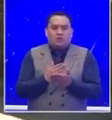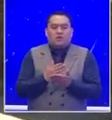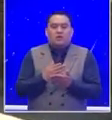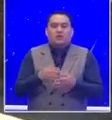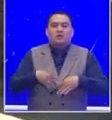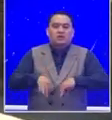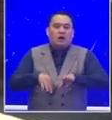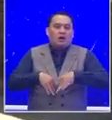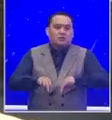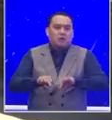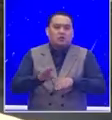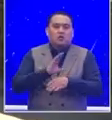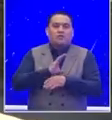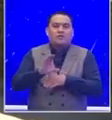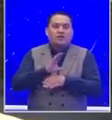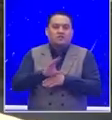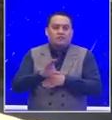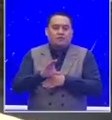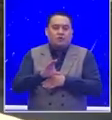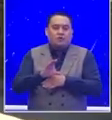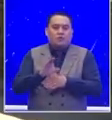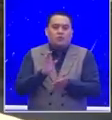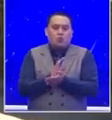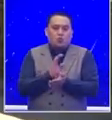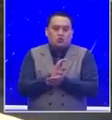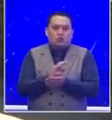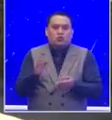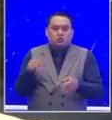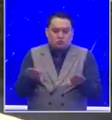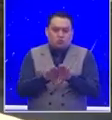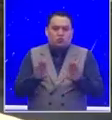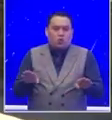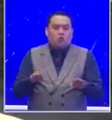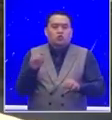Транспортные средства, вывозящие ТБО, тоже проходят обработку.